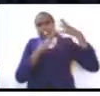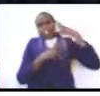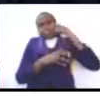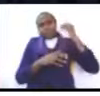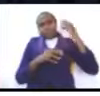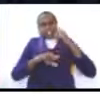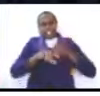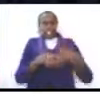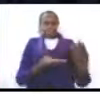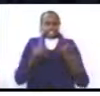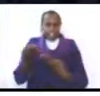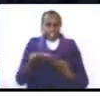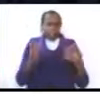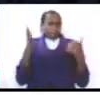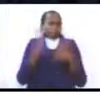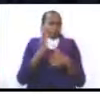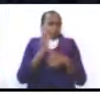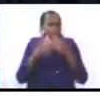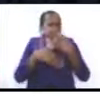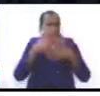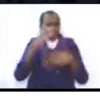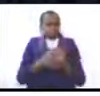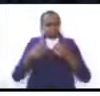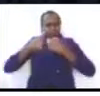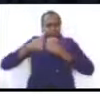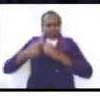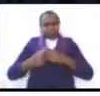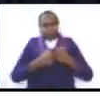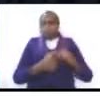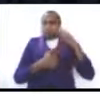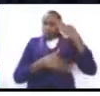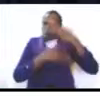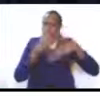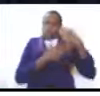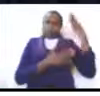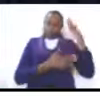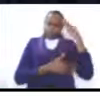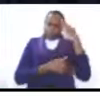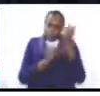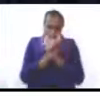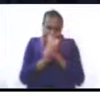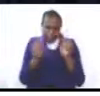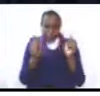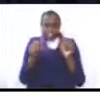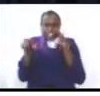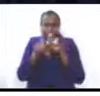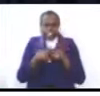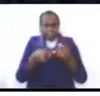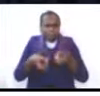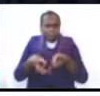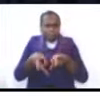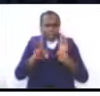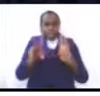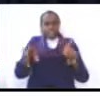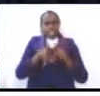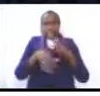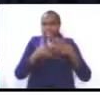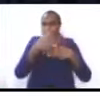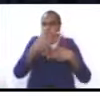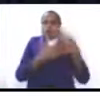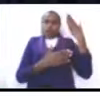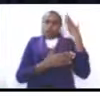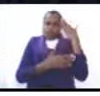huduma, changamoto zake zote alikuwa anazifahamu, mwenendo wake wote